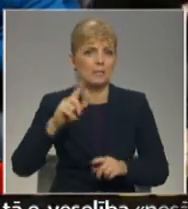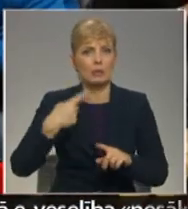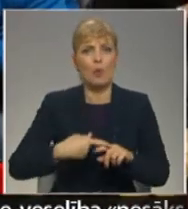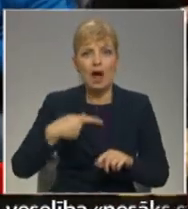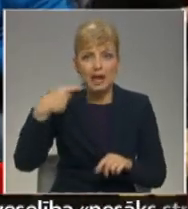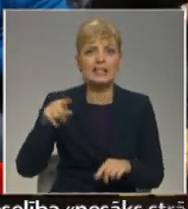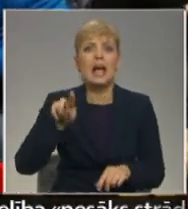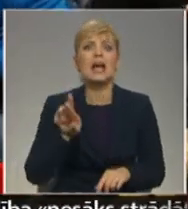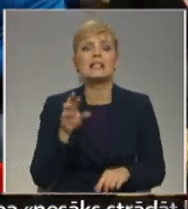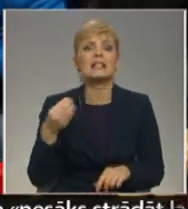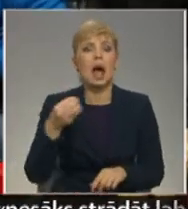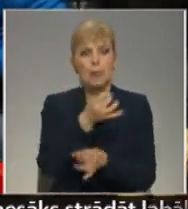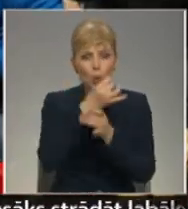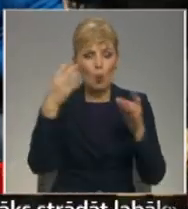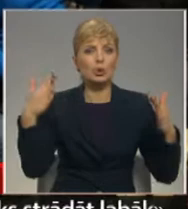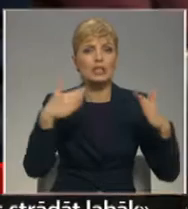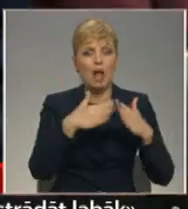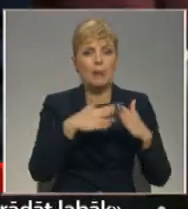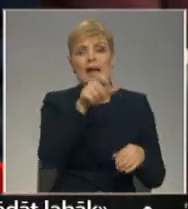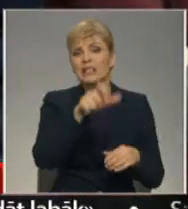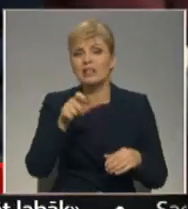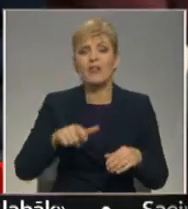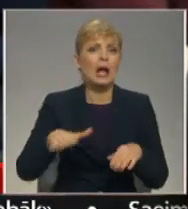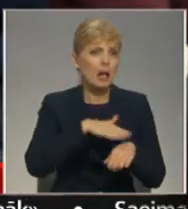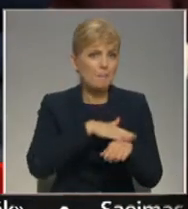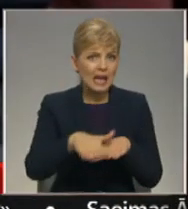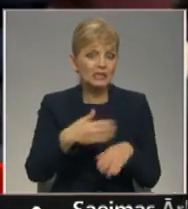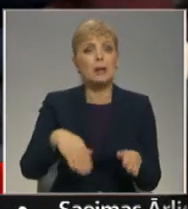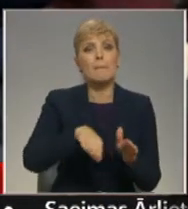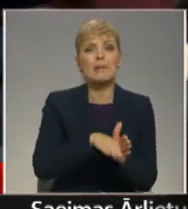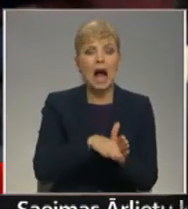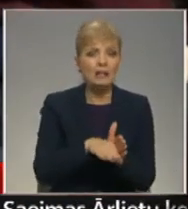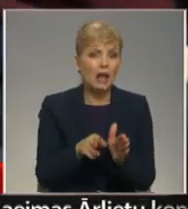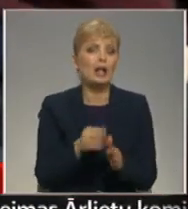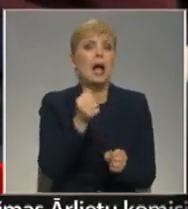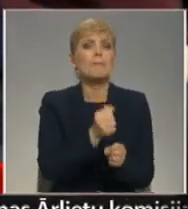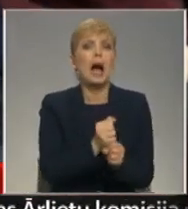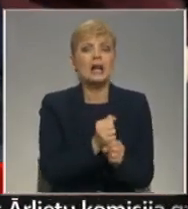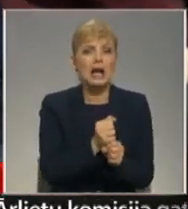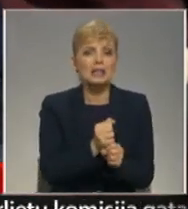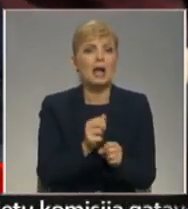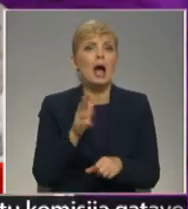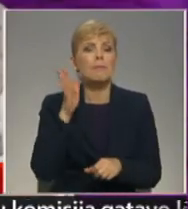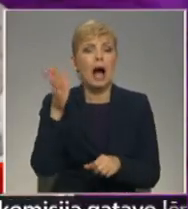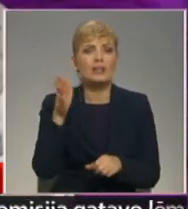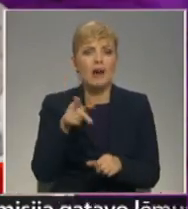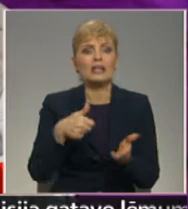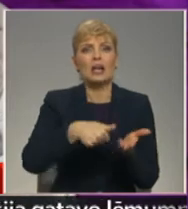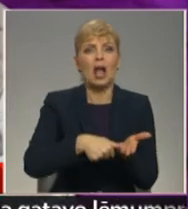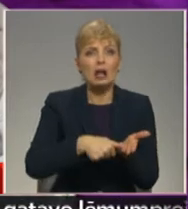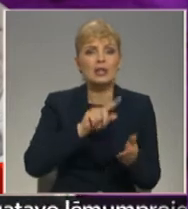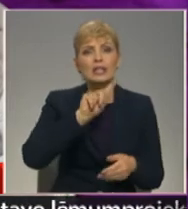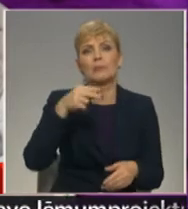Snēpeles pagasta kultūras nama zāle ļaužu pilna. Lai piedalītos pagasta pārvaldes vadītāji izvēlē reģistrējušies 127